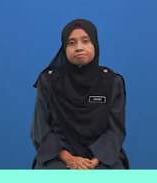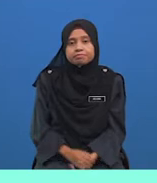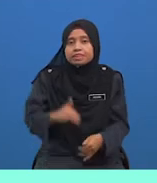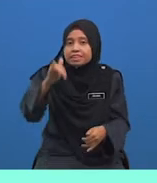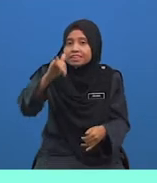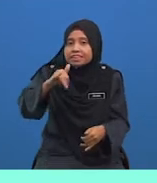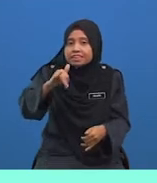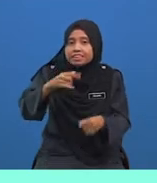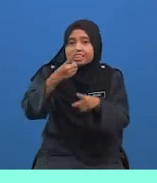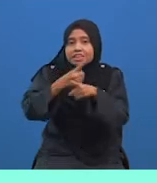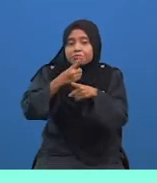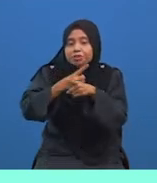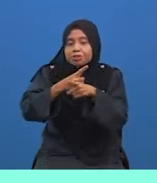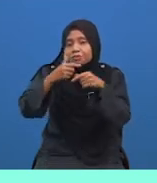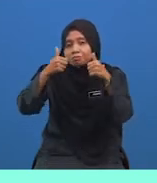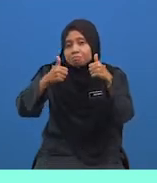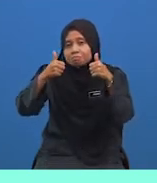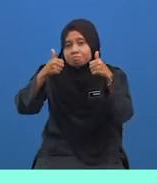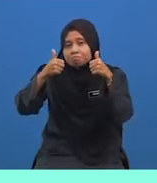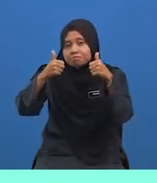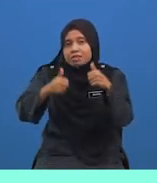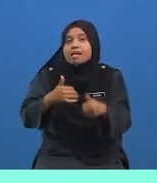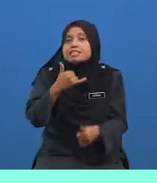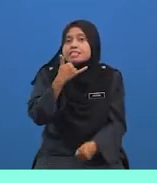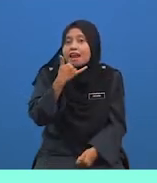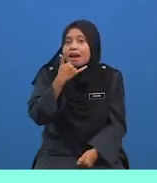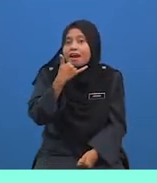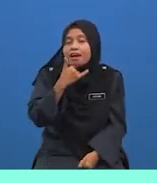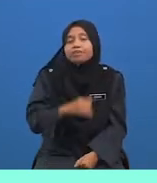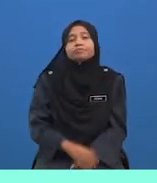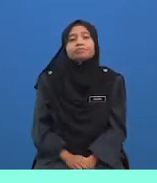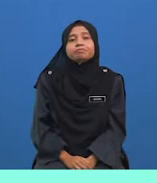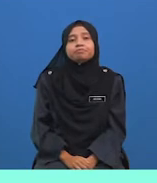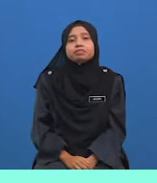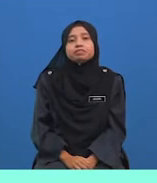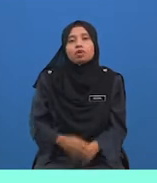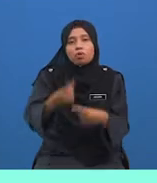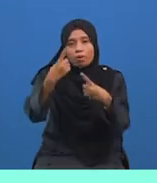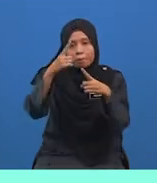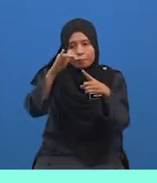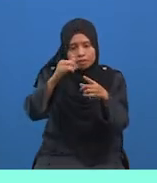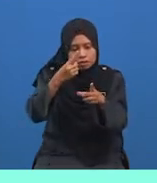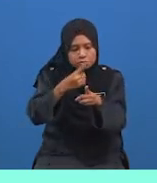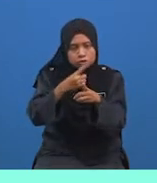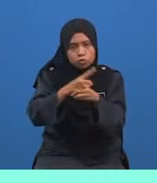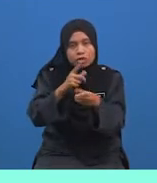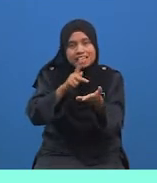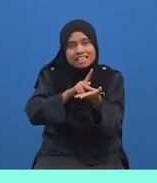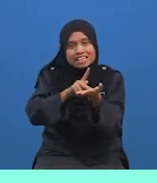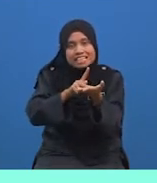Ya, tepat sekali murid-murid. Jawapannya salah. Jawapan yang betul adalah